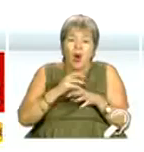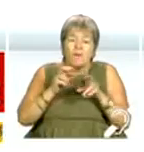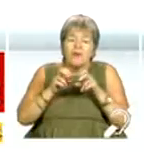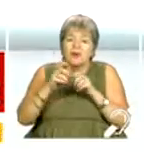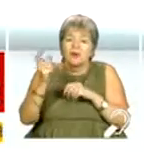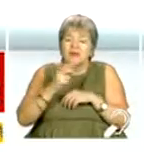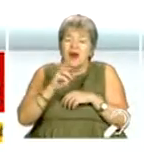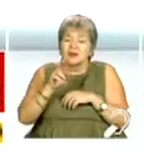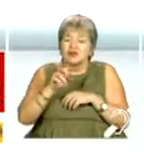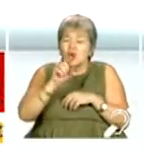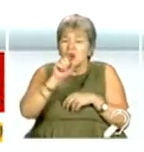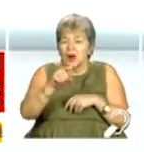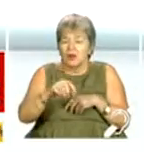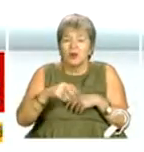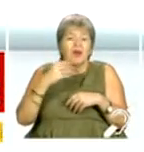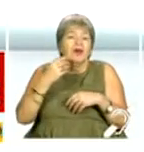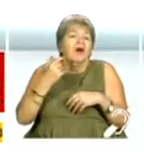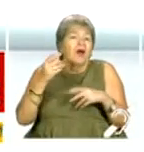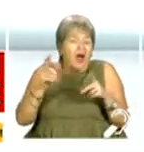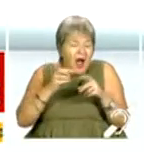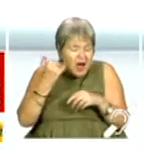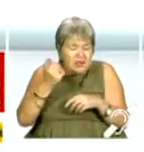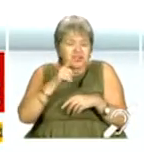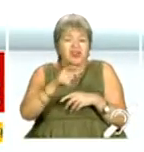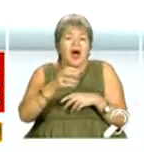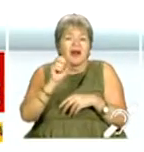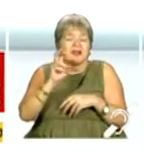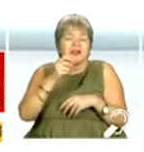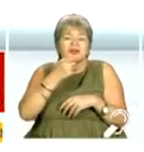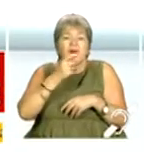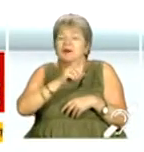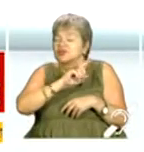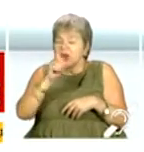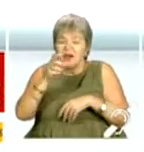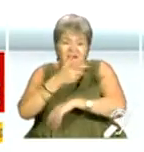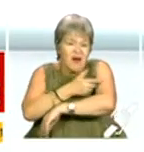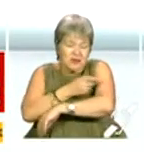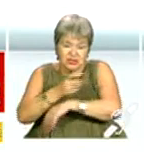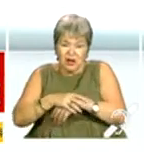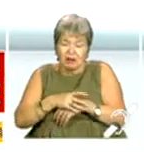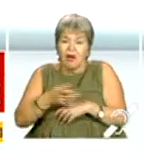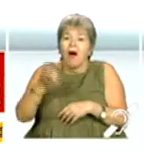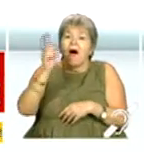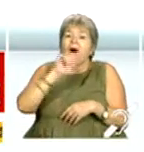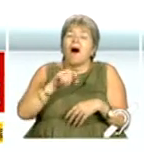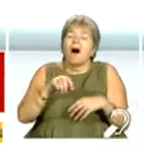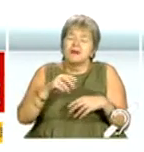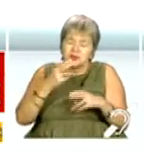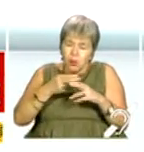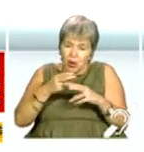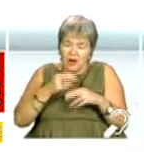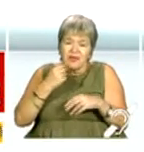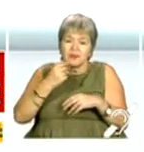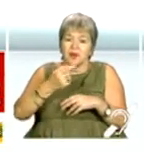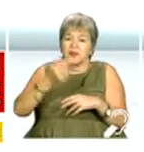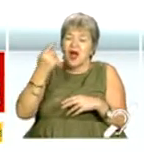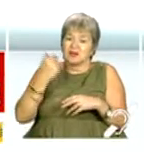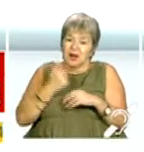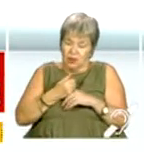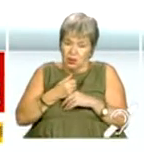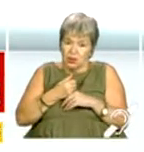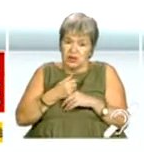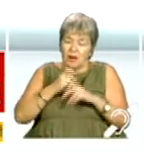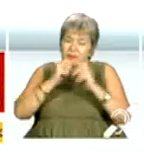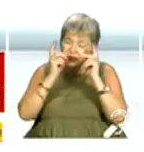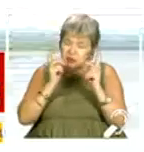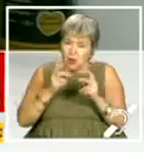lui în vârstă de 13 ani, tot nevaccinată. Peste 760 de cazuri noi de rujolă au fost înregistrate săptămâna anterioară, ceea ce